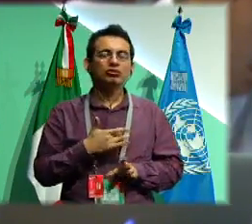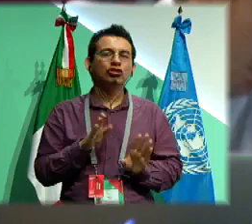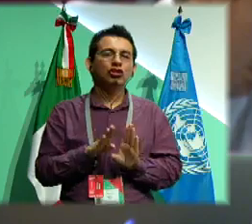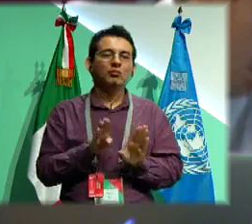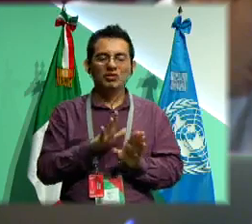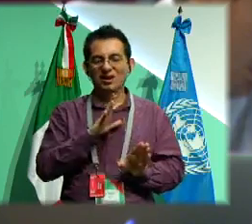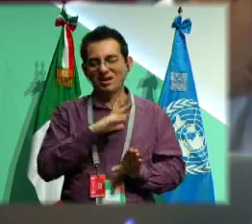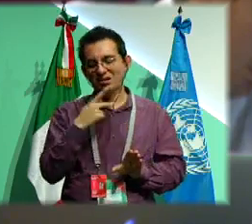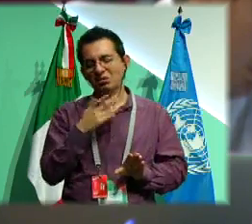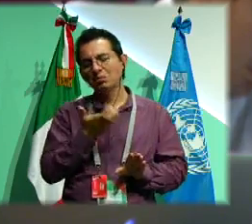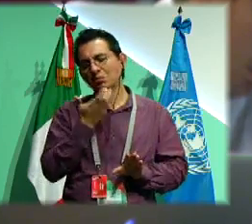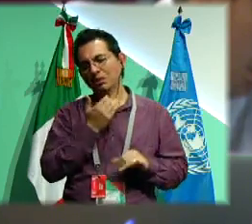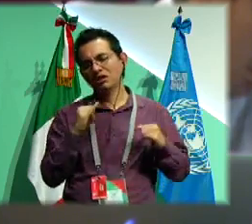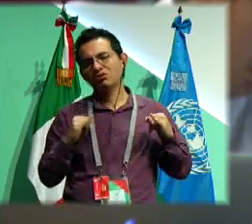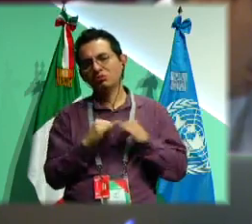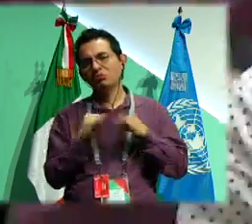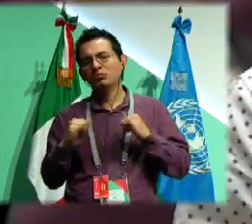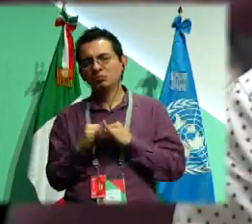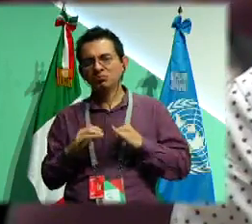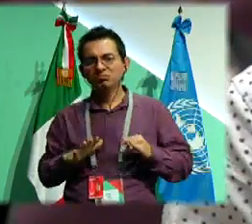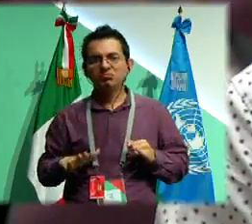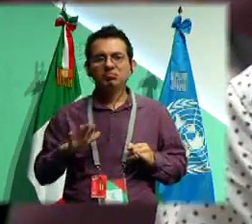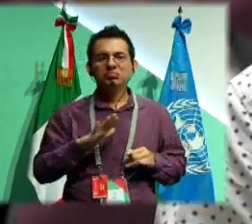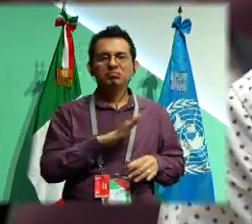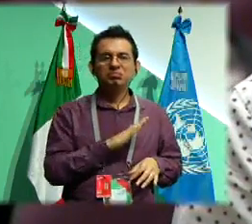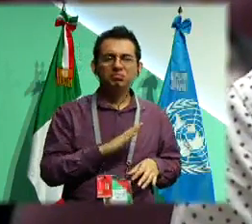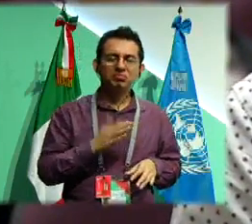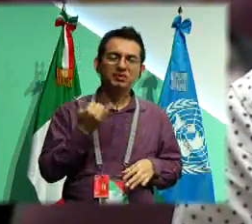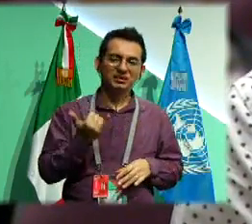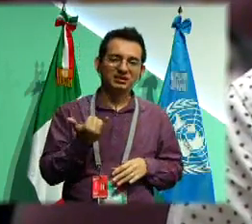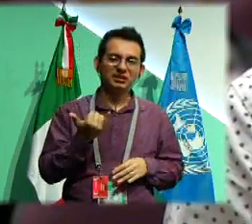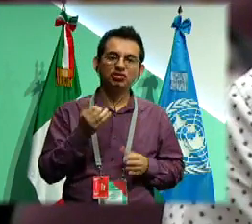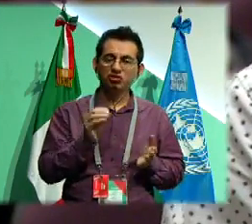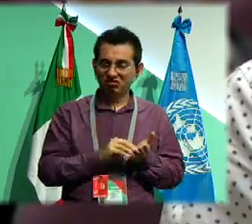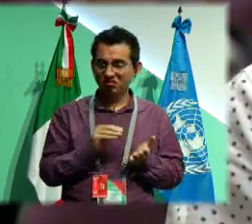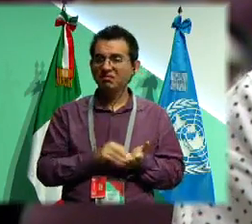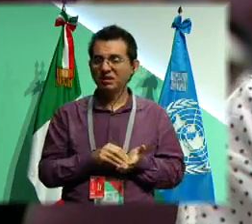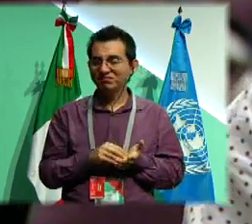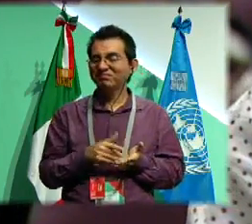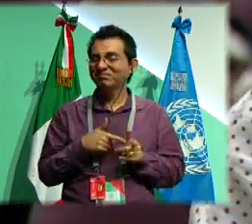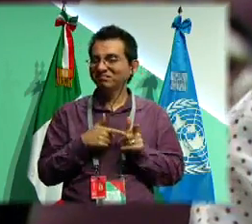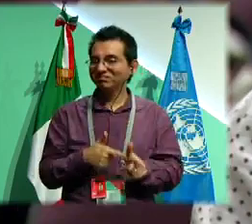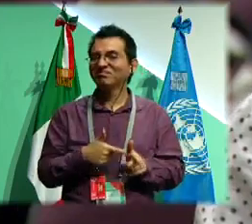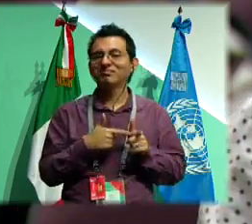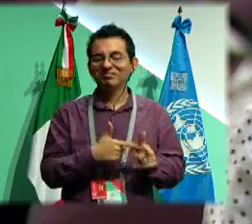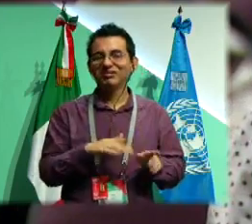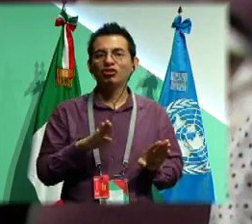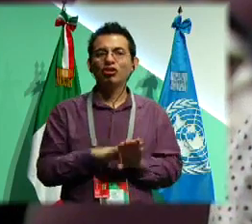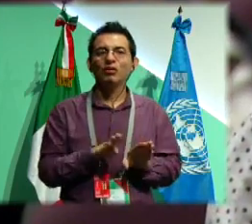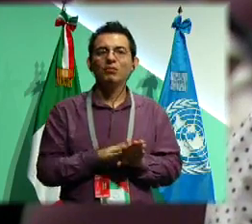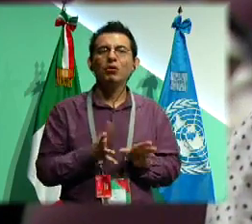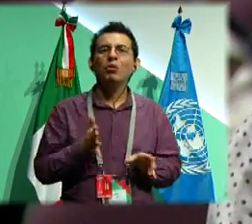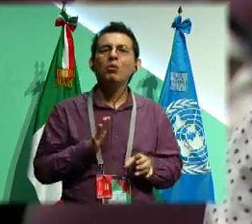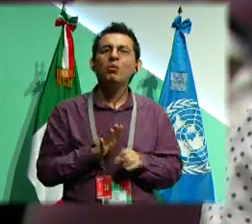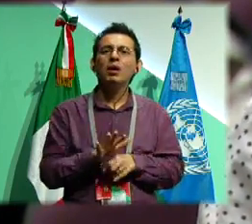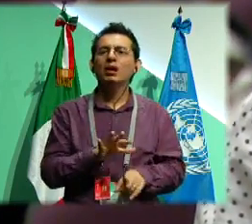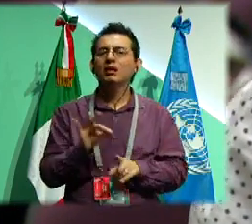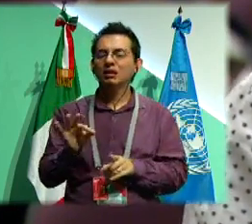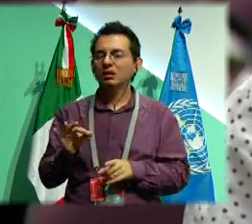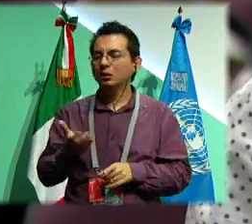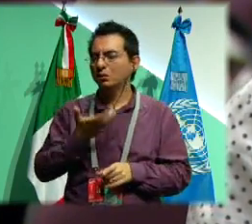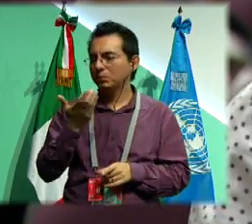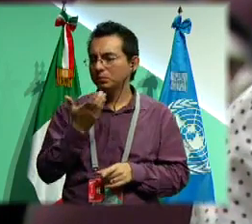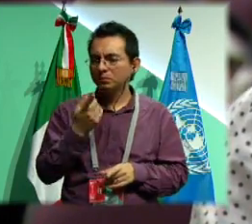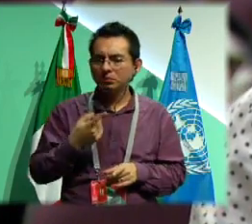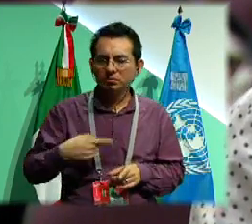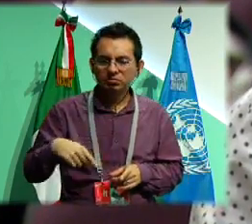très rigides. Et j'aimerais savoir s'il y a une proposition pour changer leur structure